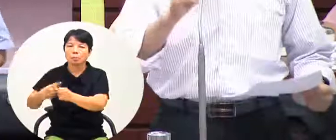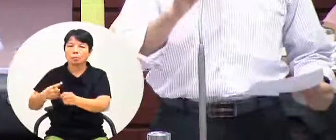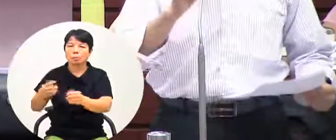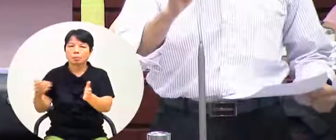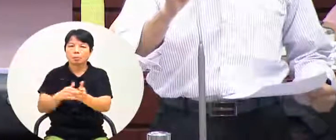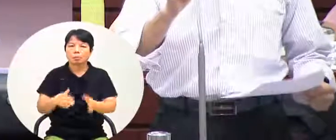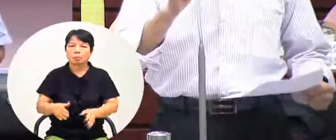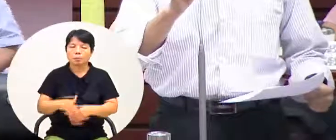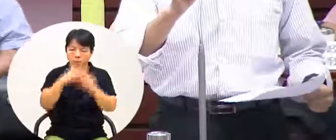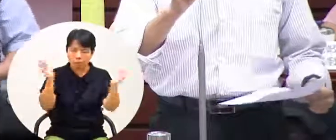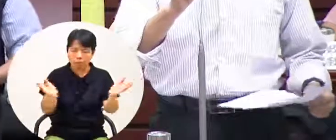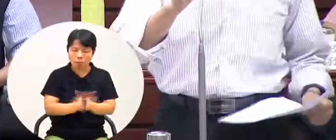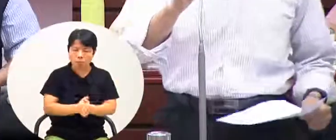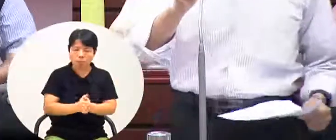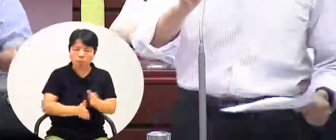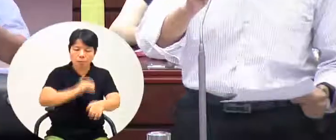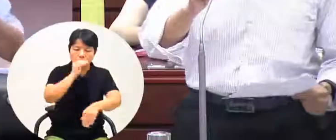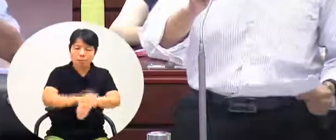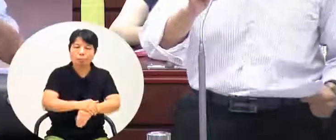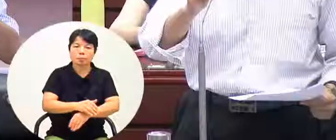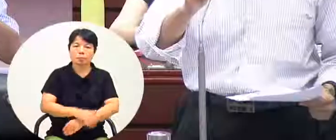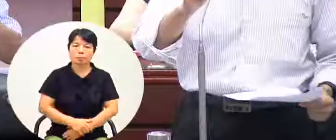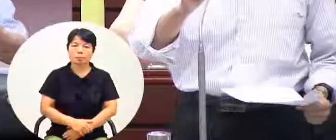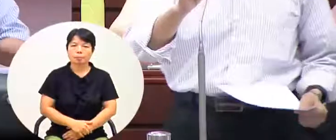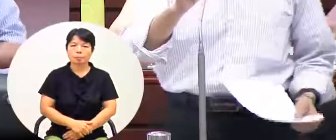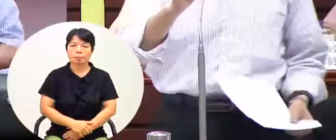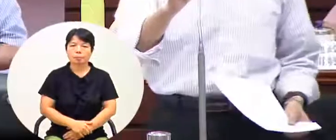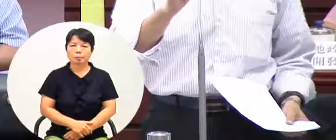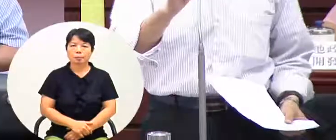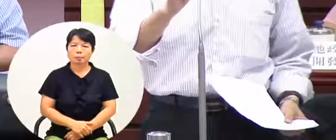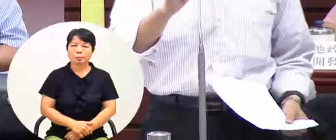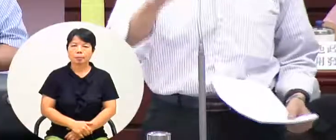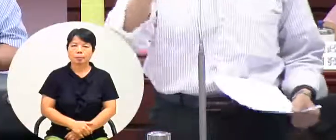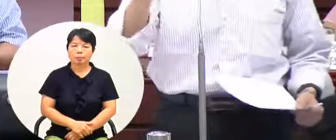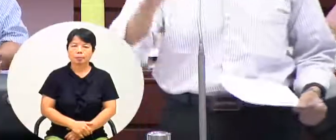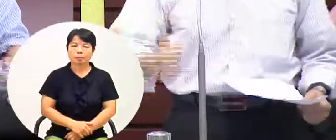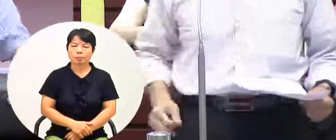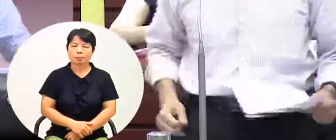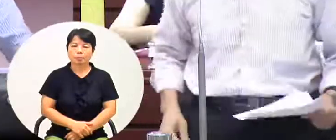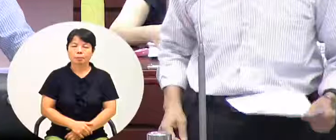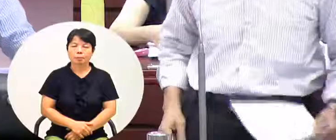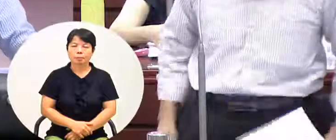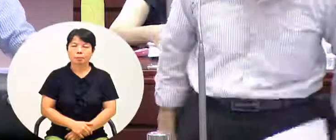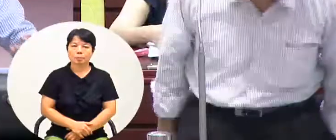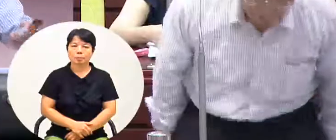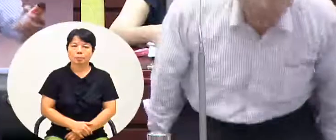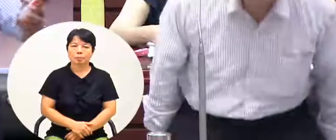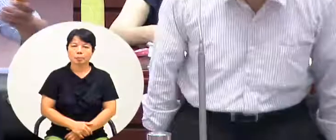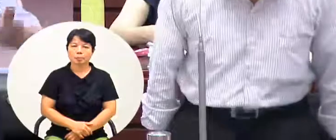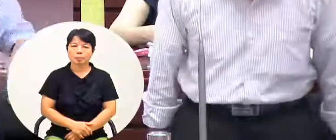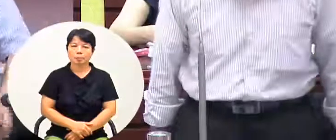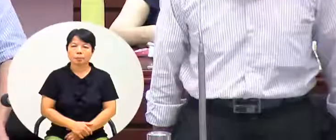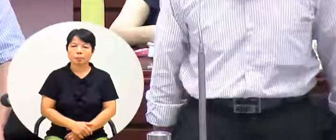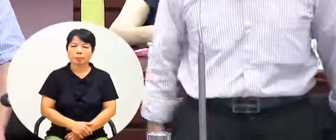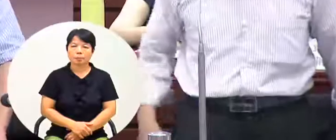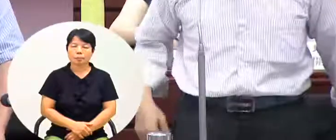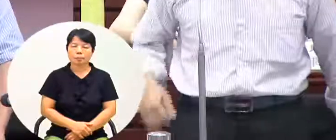的对啊，嘿，好，这以上加迄、那个，嘿，110年嘿，